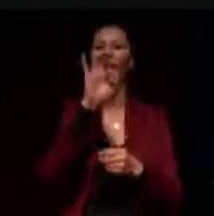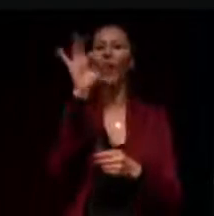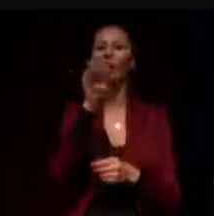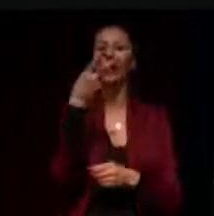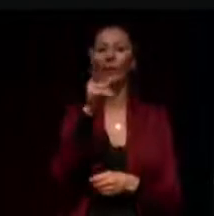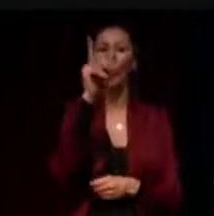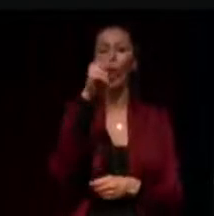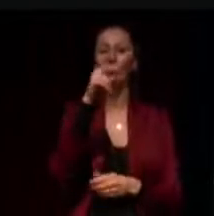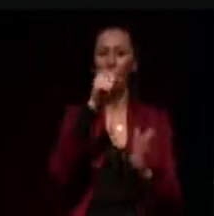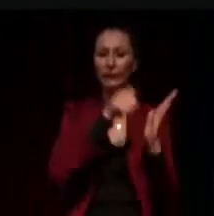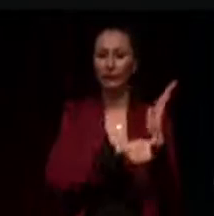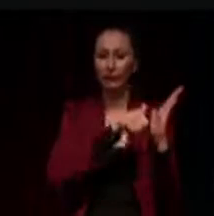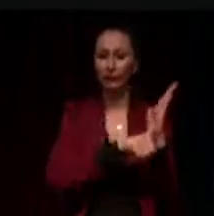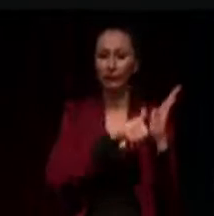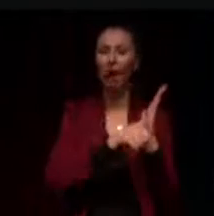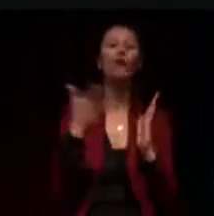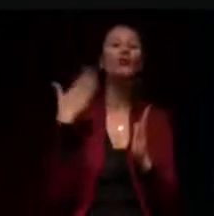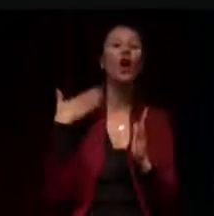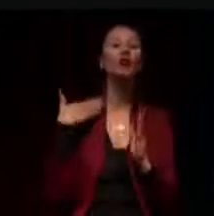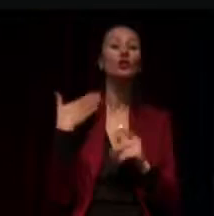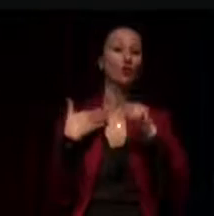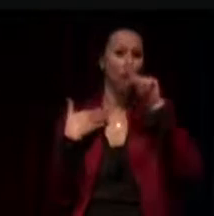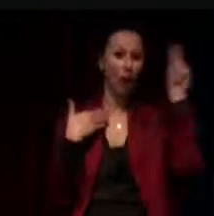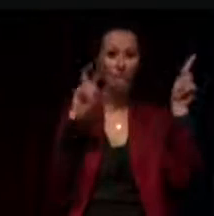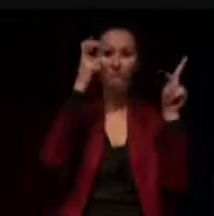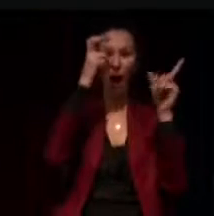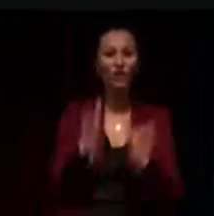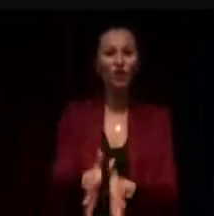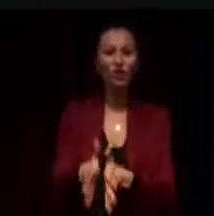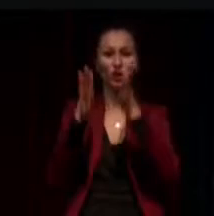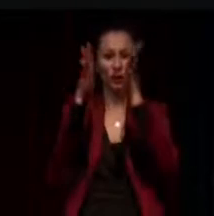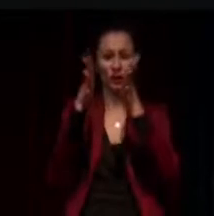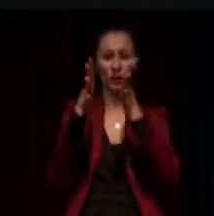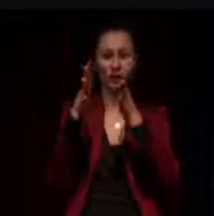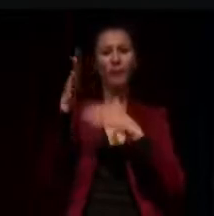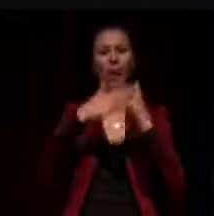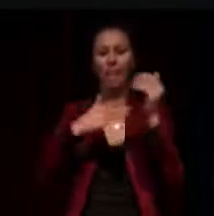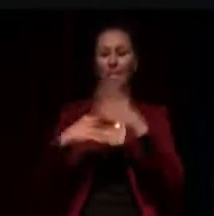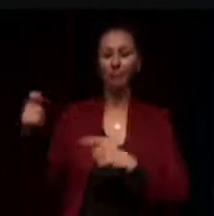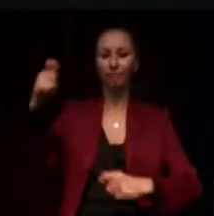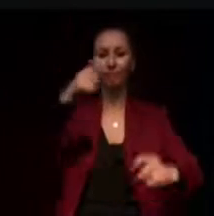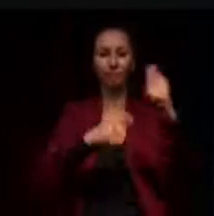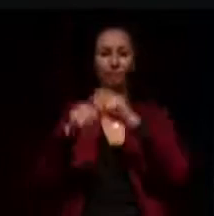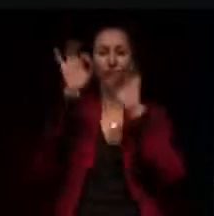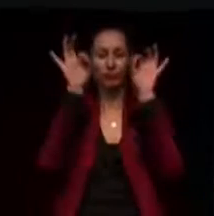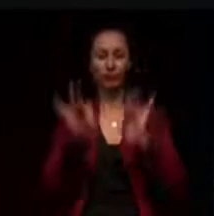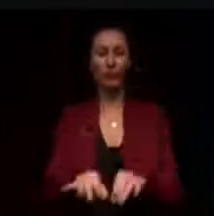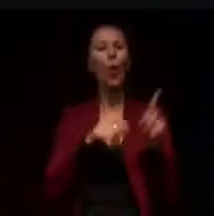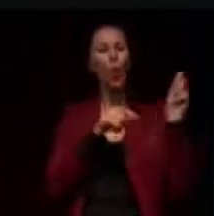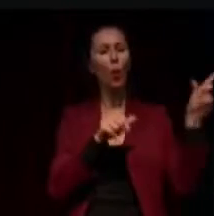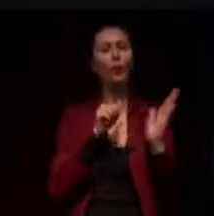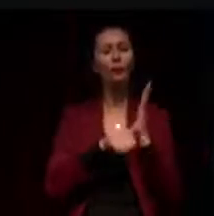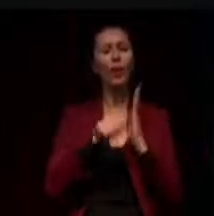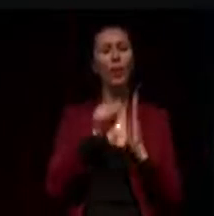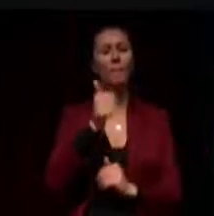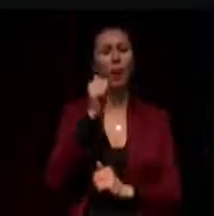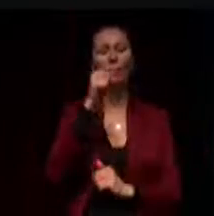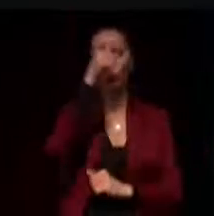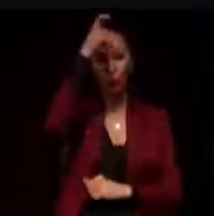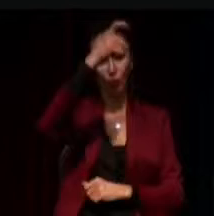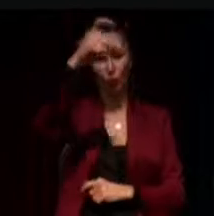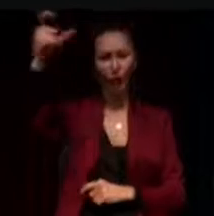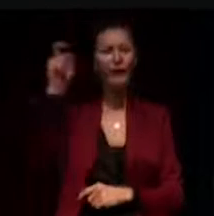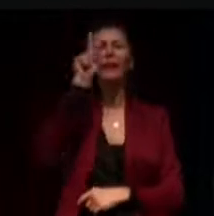Eylül 2018 yılında Karşıyaka Mavişehir'de temellerini attı. O zamanlar